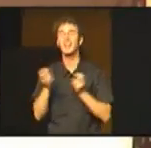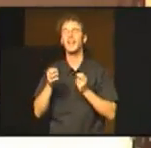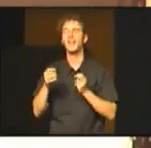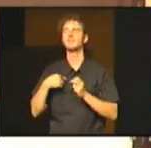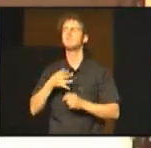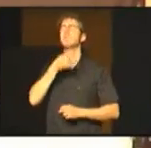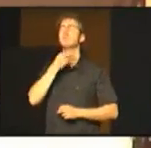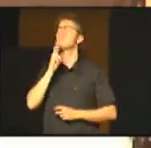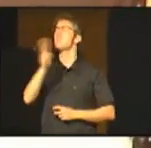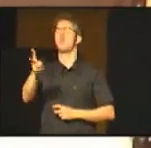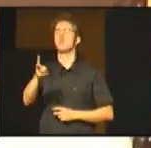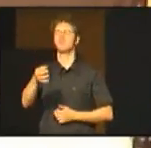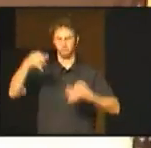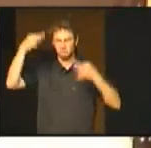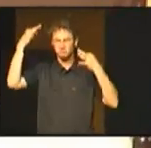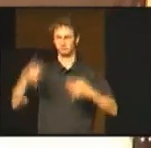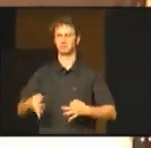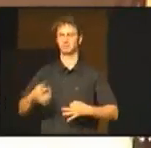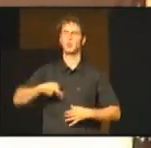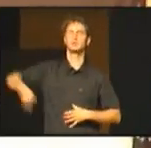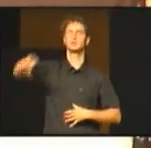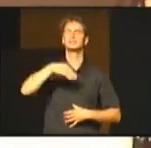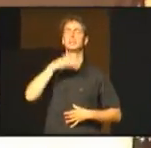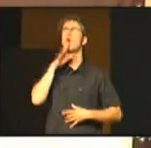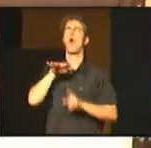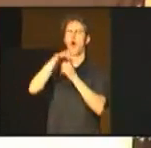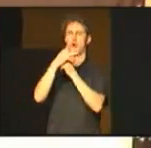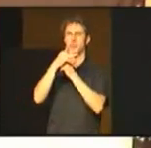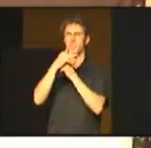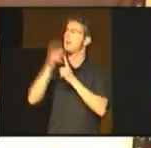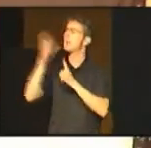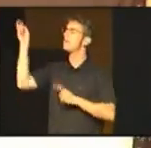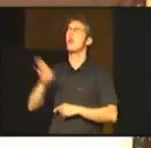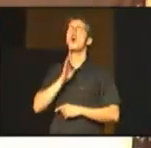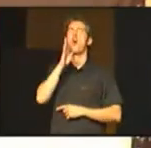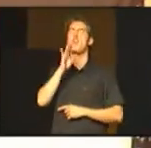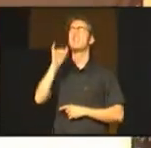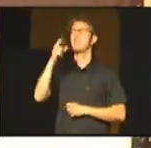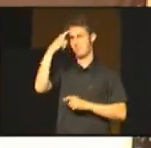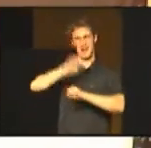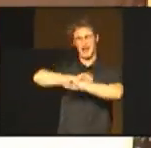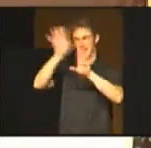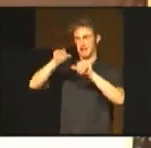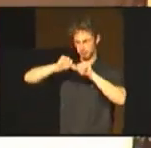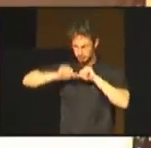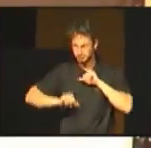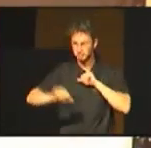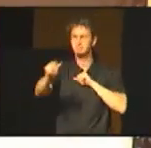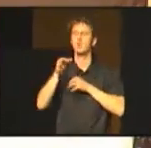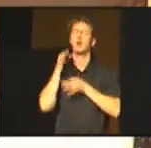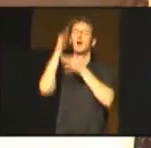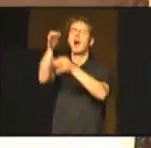alta i clara que sabem on som, que sabem d'on venim i que per suposat sabem on